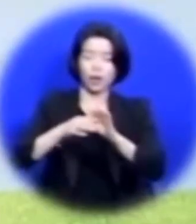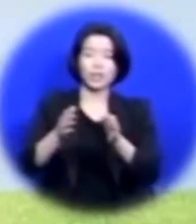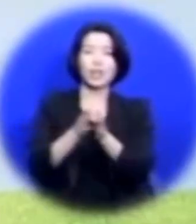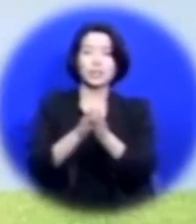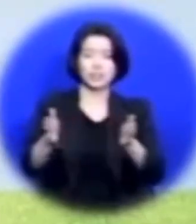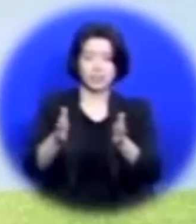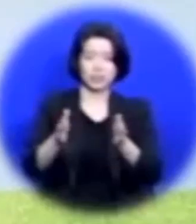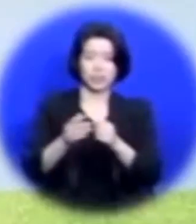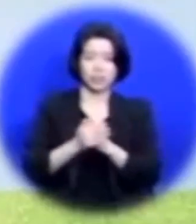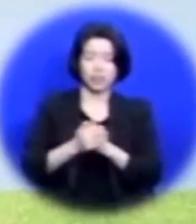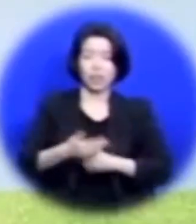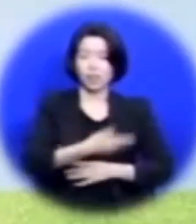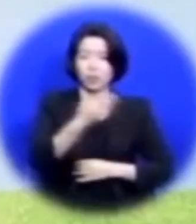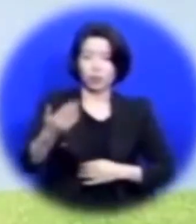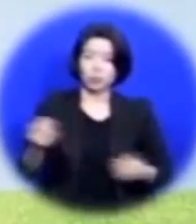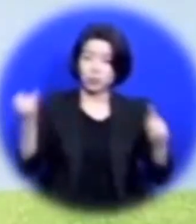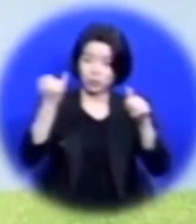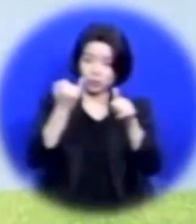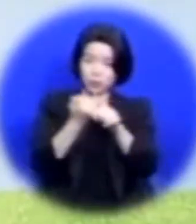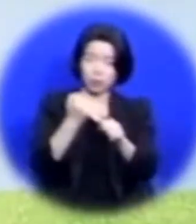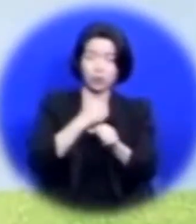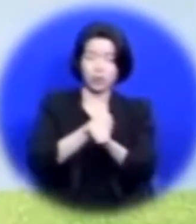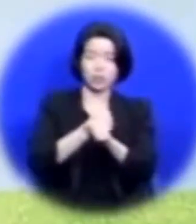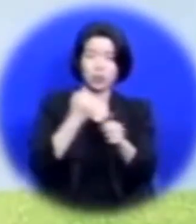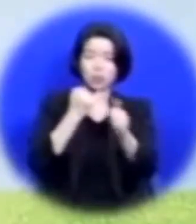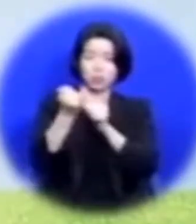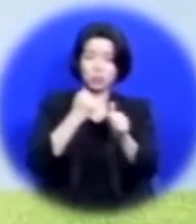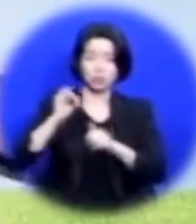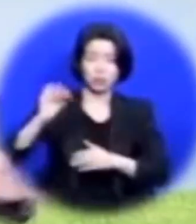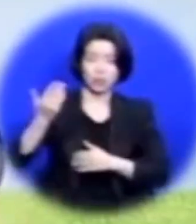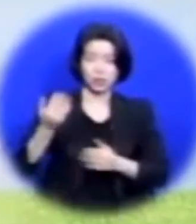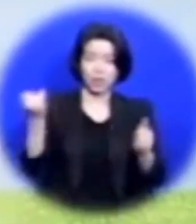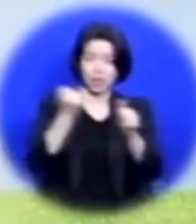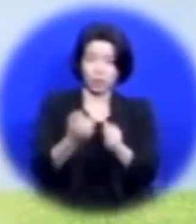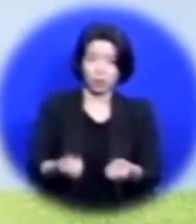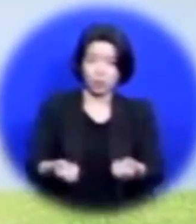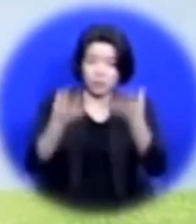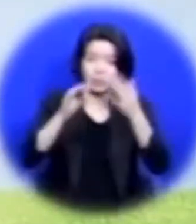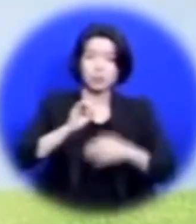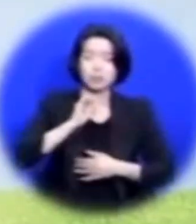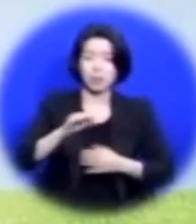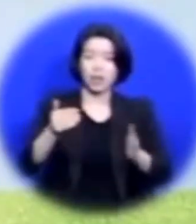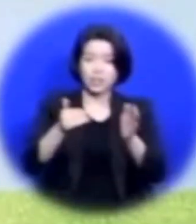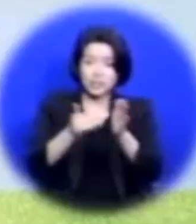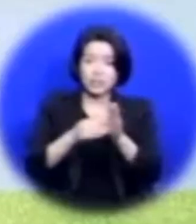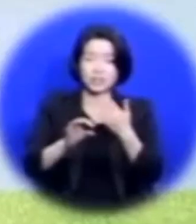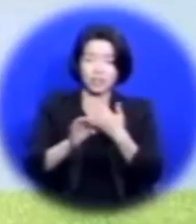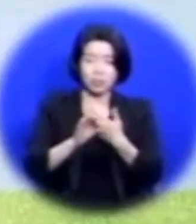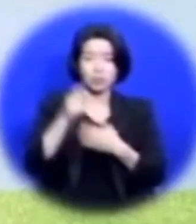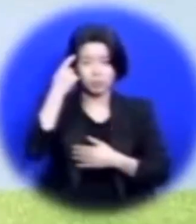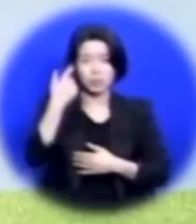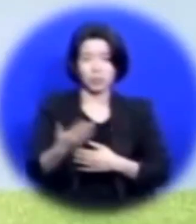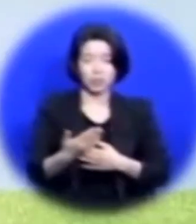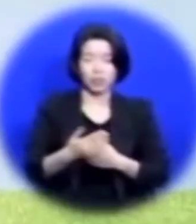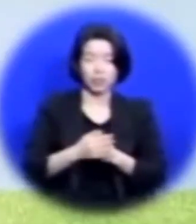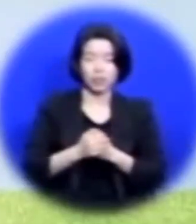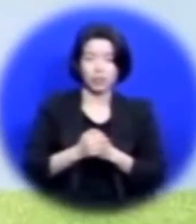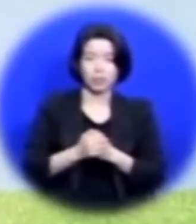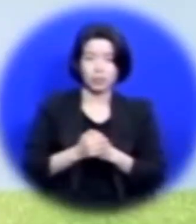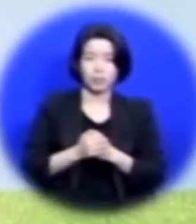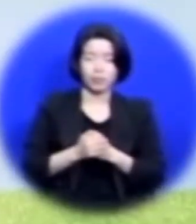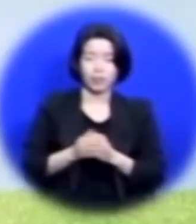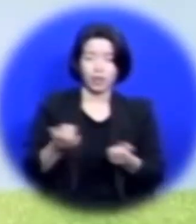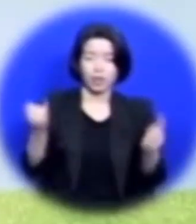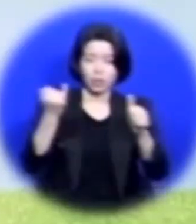된겁니다 여러분 결혼 해서 부부가 되는게 결혼식만 치르고 나면 그걸로 끝나니까 결혼식